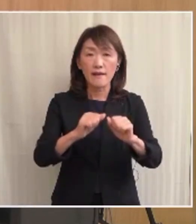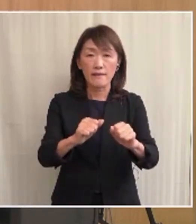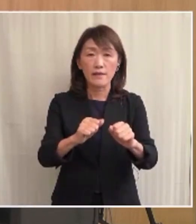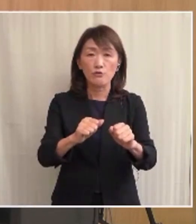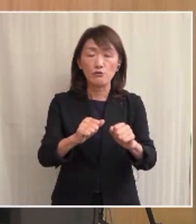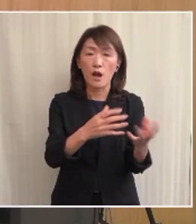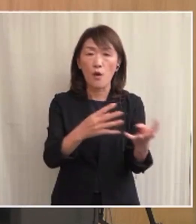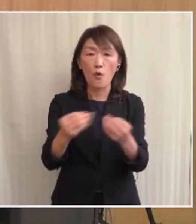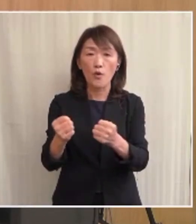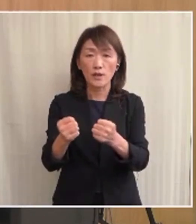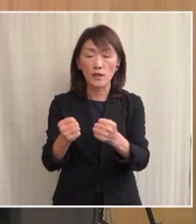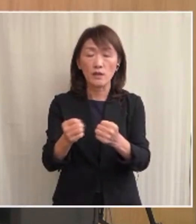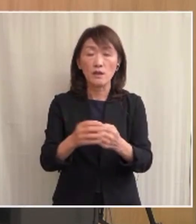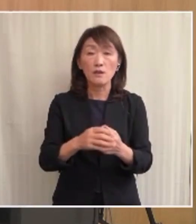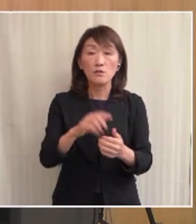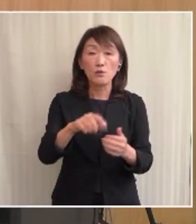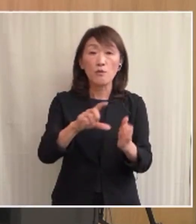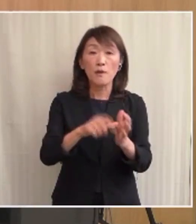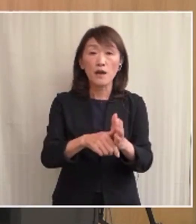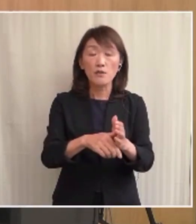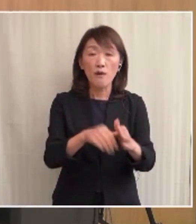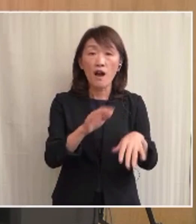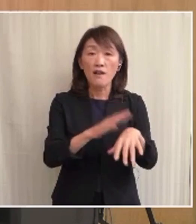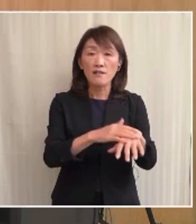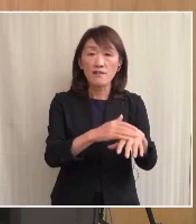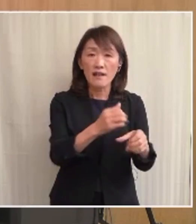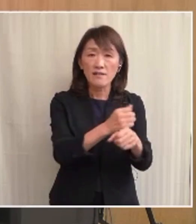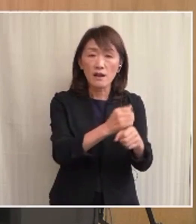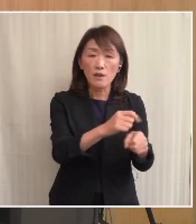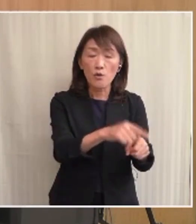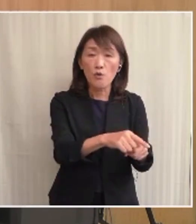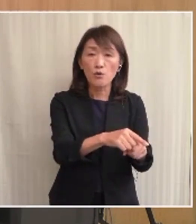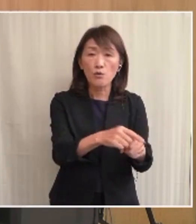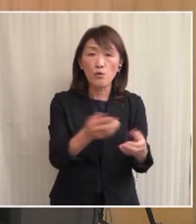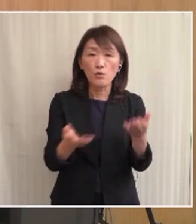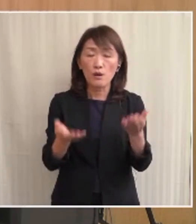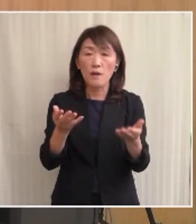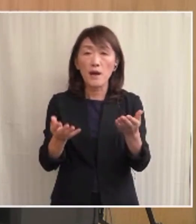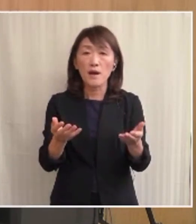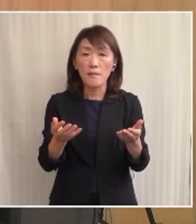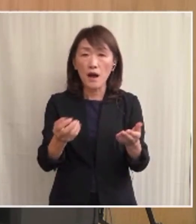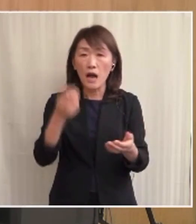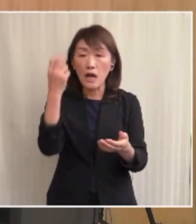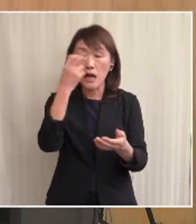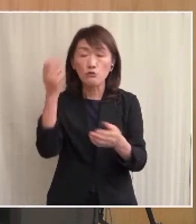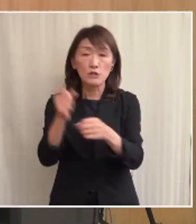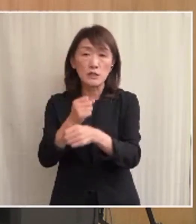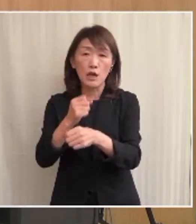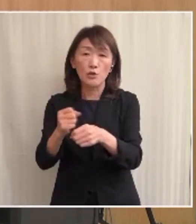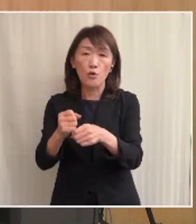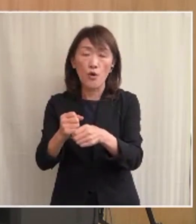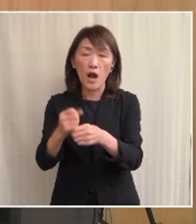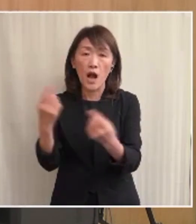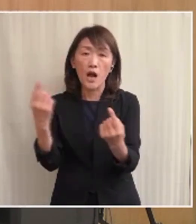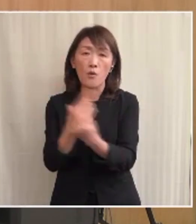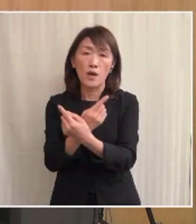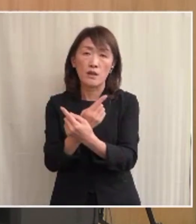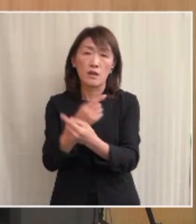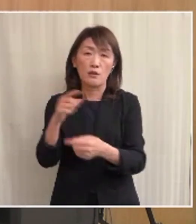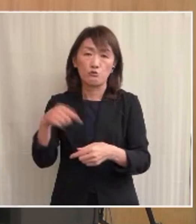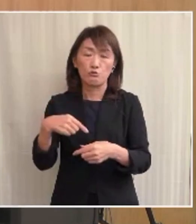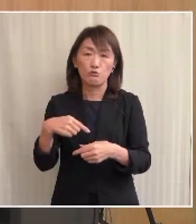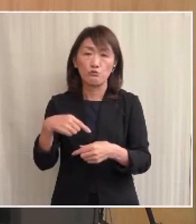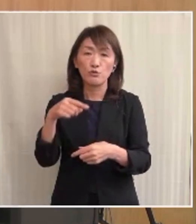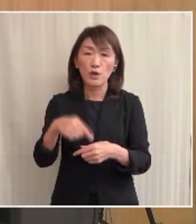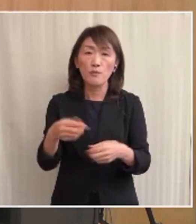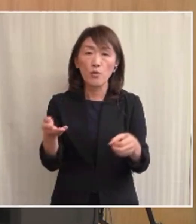ておりますので、そういった場合は手作業と比べて、確認作業もですね、おのずと変わってまいりますので、その点も含めて今後